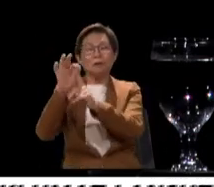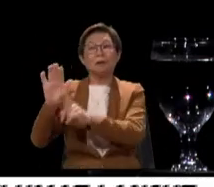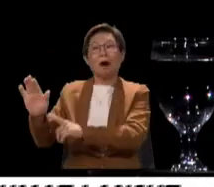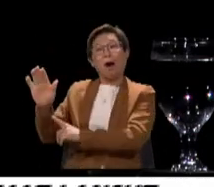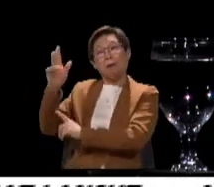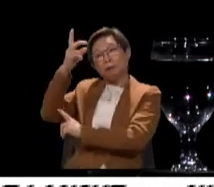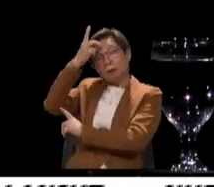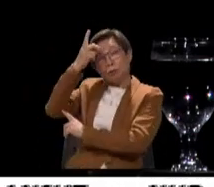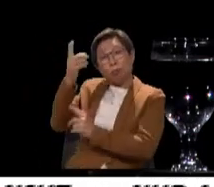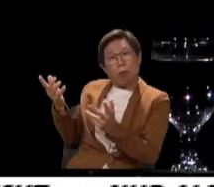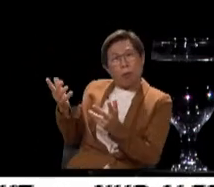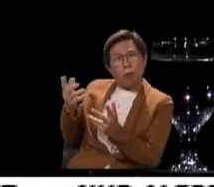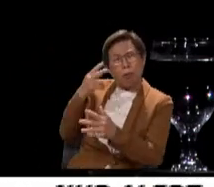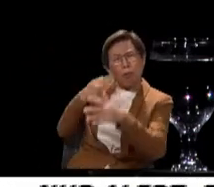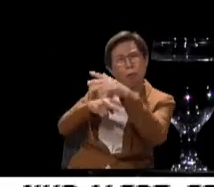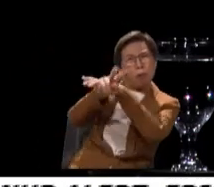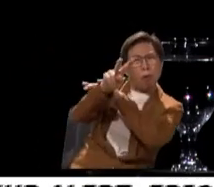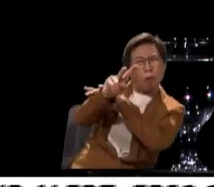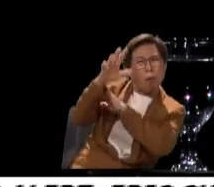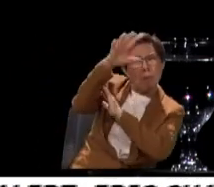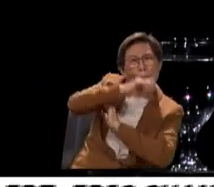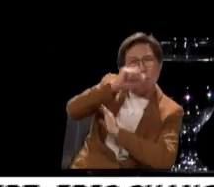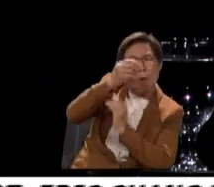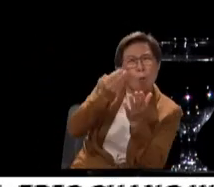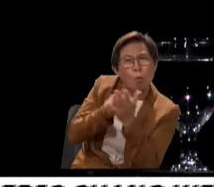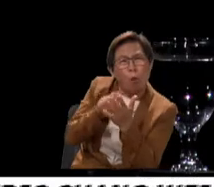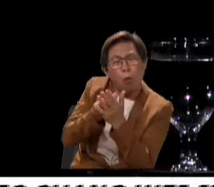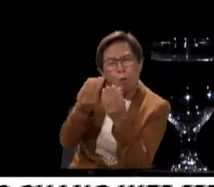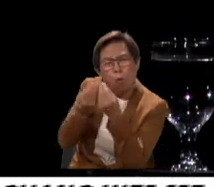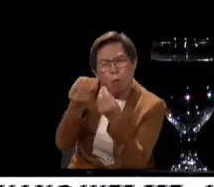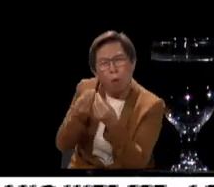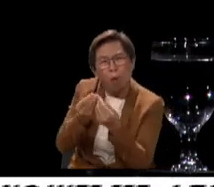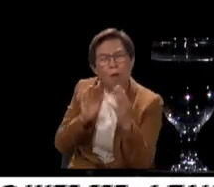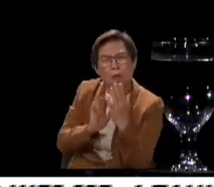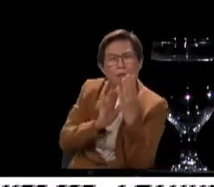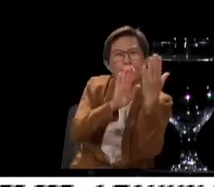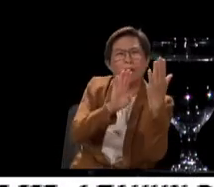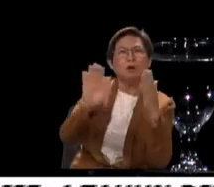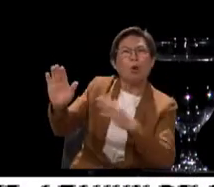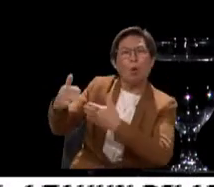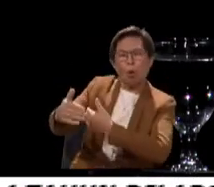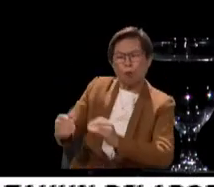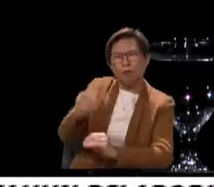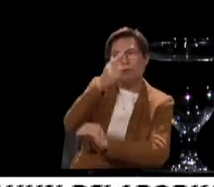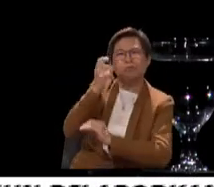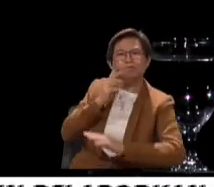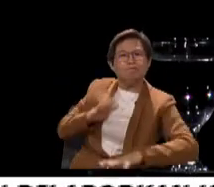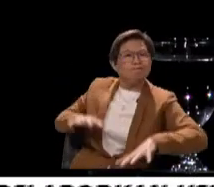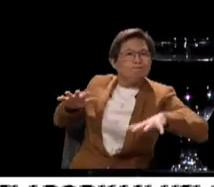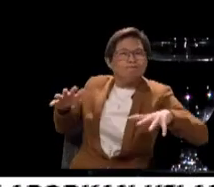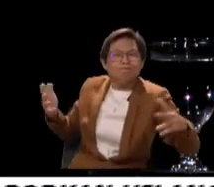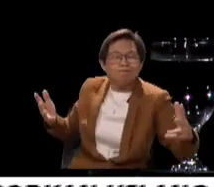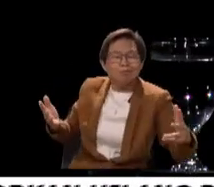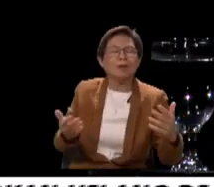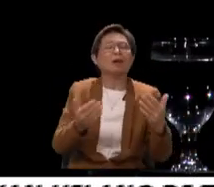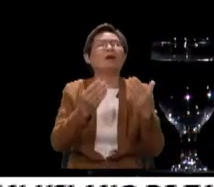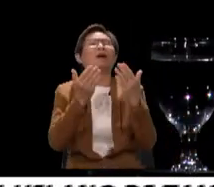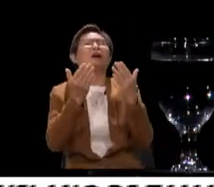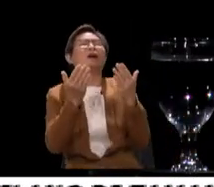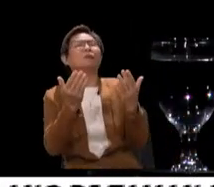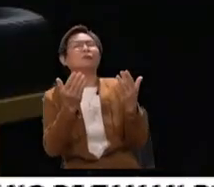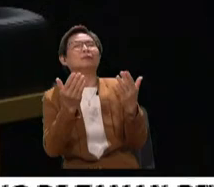Bagaimana agaknya unjuran jangkaan kos yang didepani Kementerian akibat banjir okey Alhamdulillah